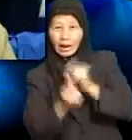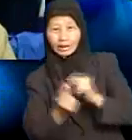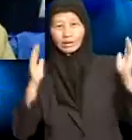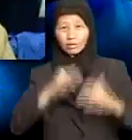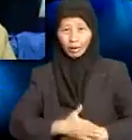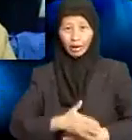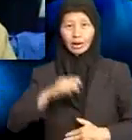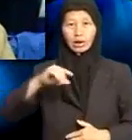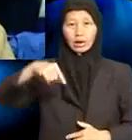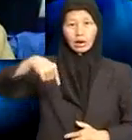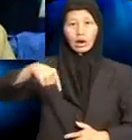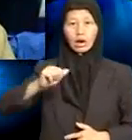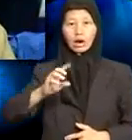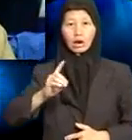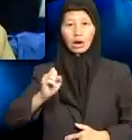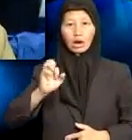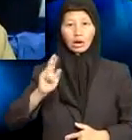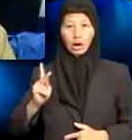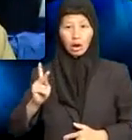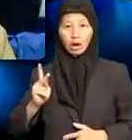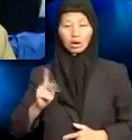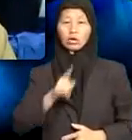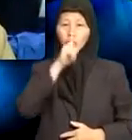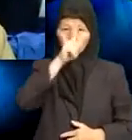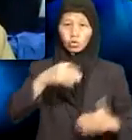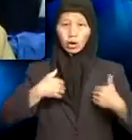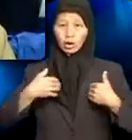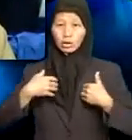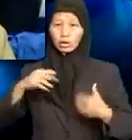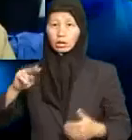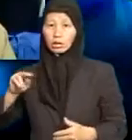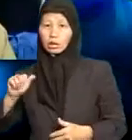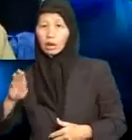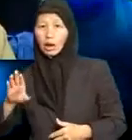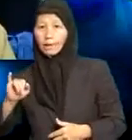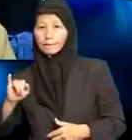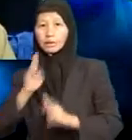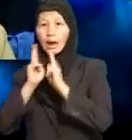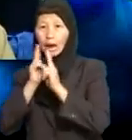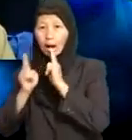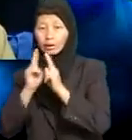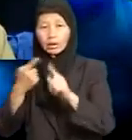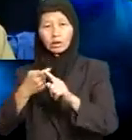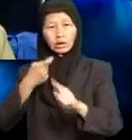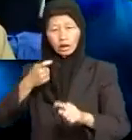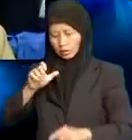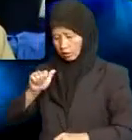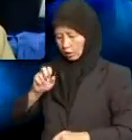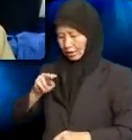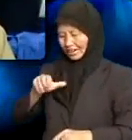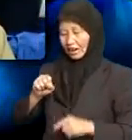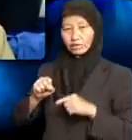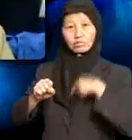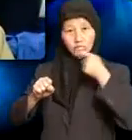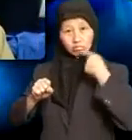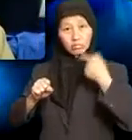memang ada hadis daripada Rasulullah sallallahu alaihi wasallam, hadis daripada Anas bin Malik, di mana Rasulullah sallallahu